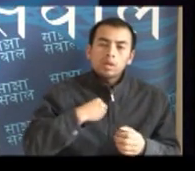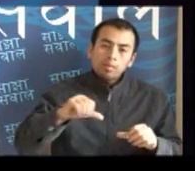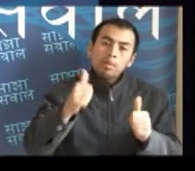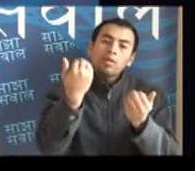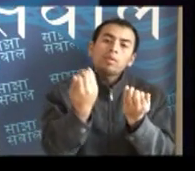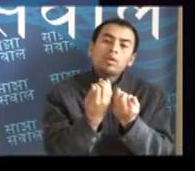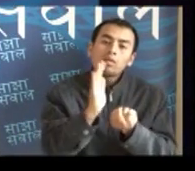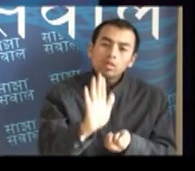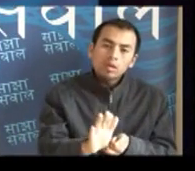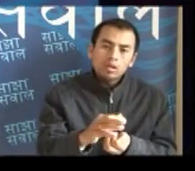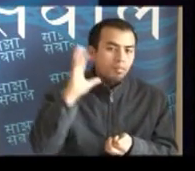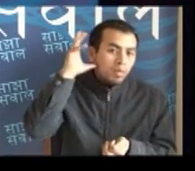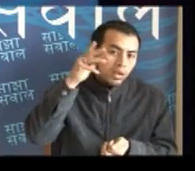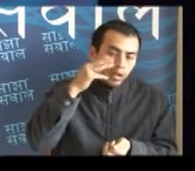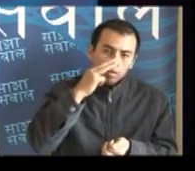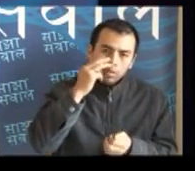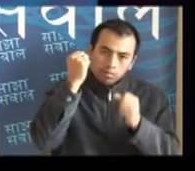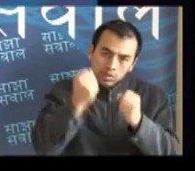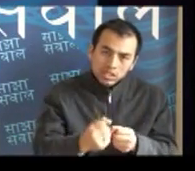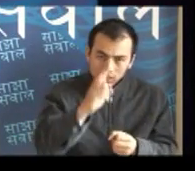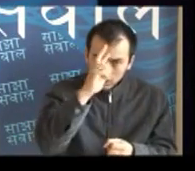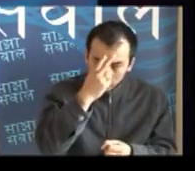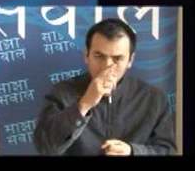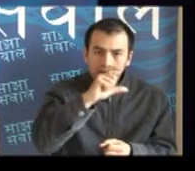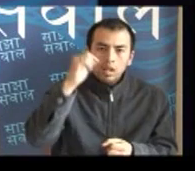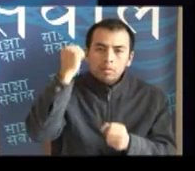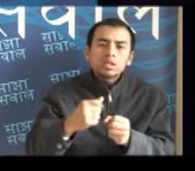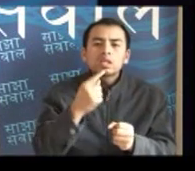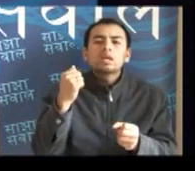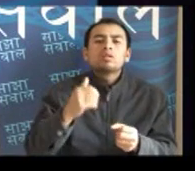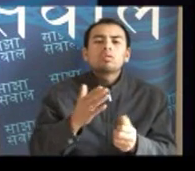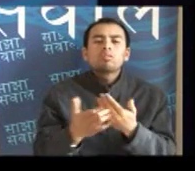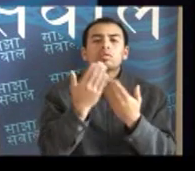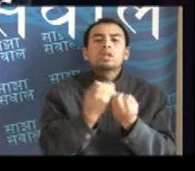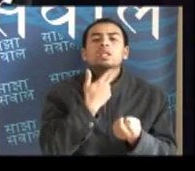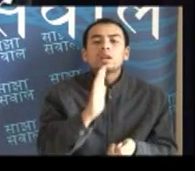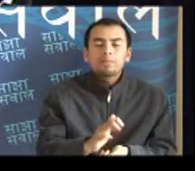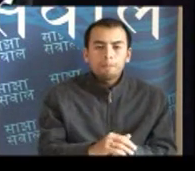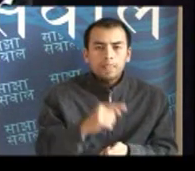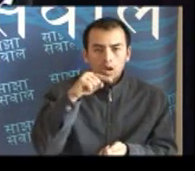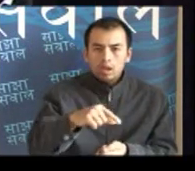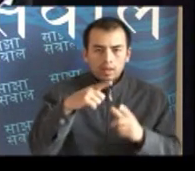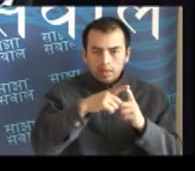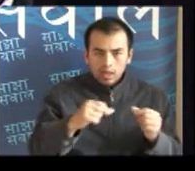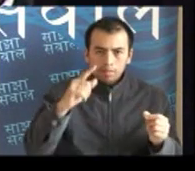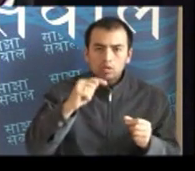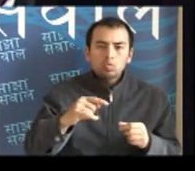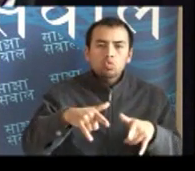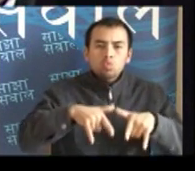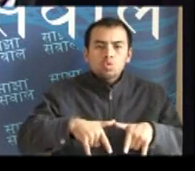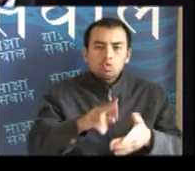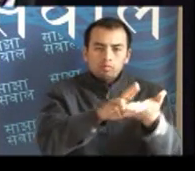गरिसक्नु भएछ, विदेशमै जान इच्छा राख्दै हुनुहुन्छ कि नेपालमै बसेर केही गर्ने रहर छ? अहिले त म जापानकै त्यही